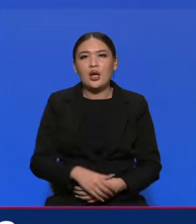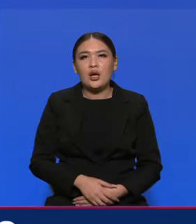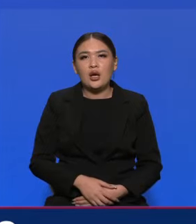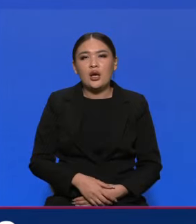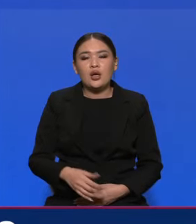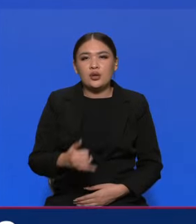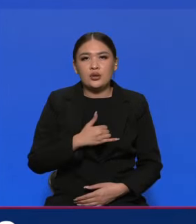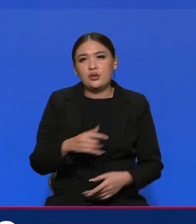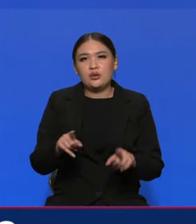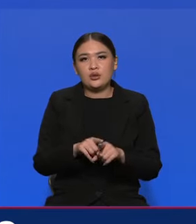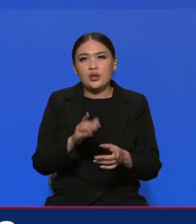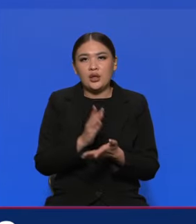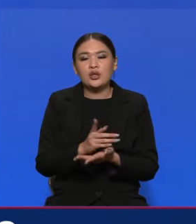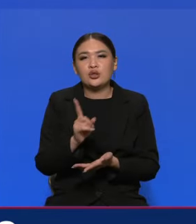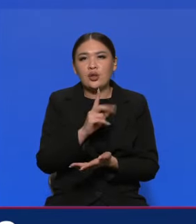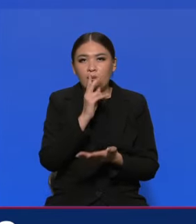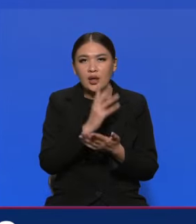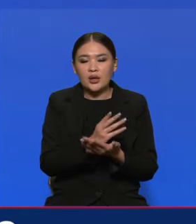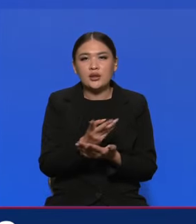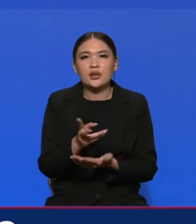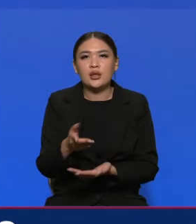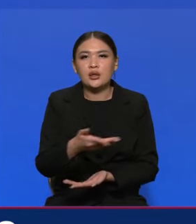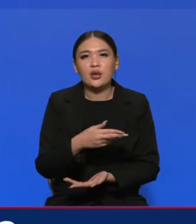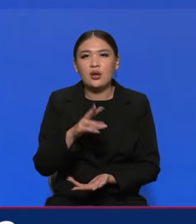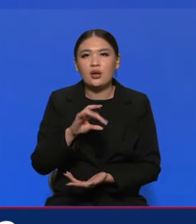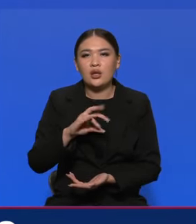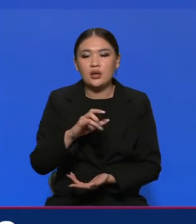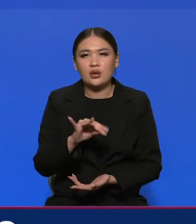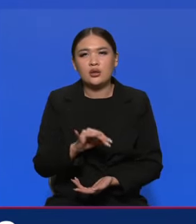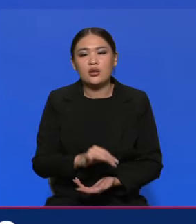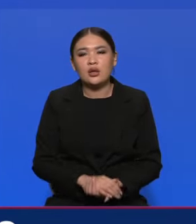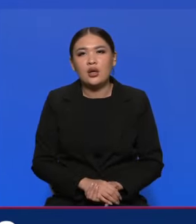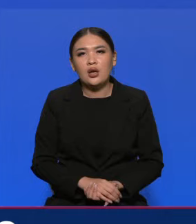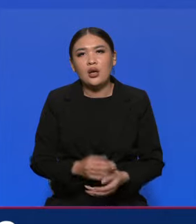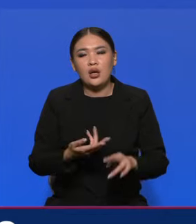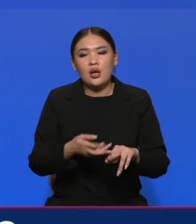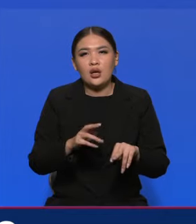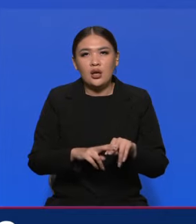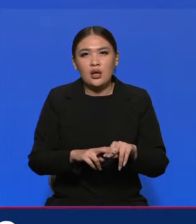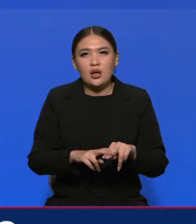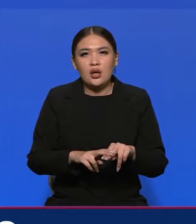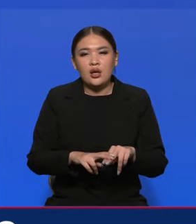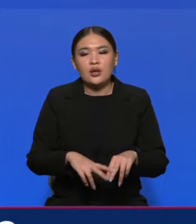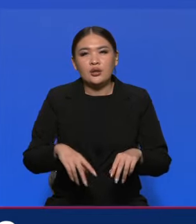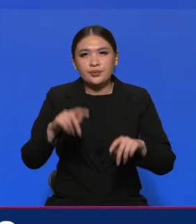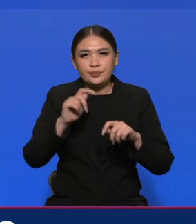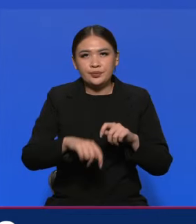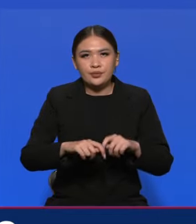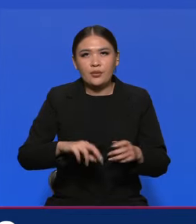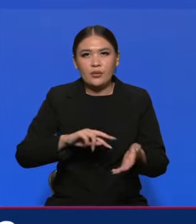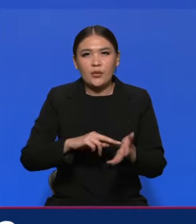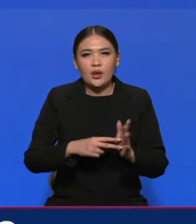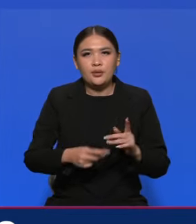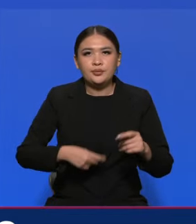нам тоже есть что показать нашим коллегам. Более того, вот в части судебной экспертизы мы планируем